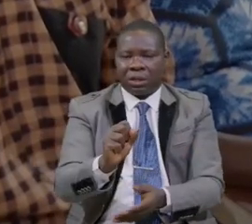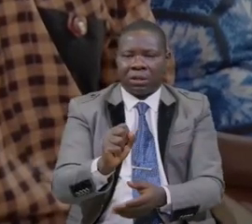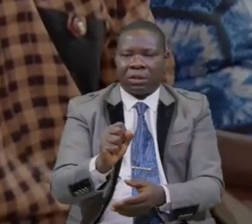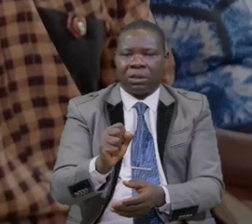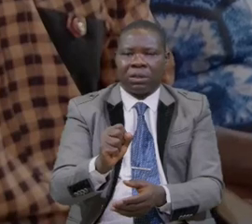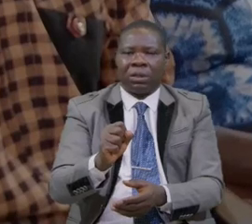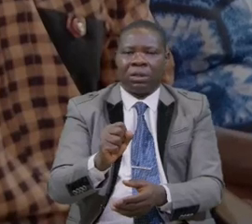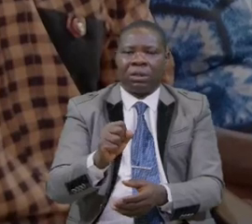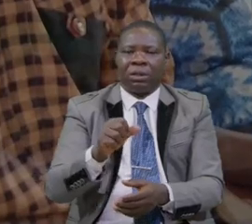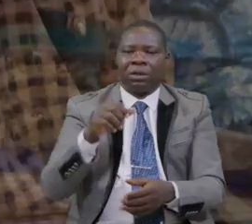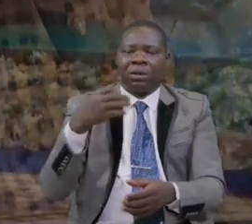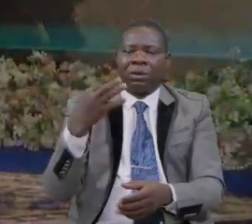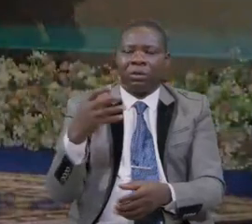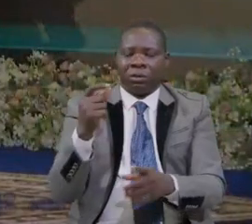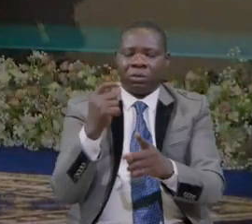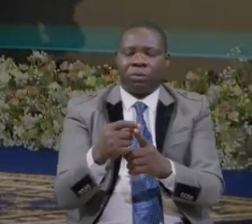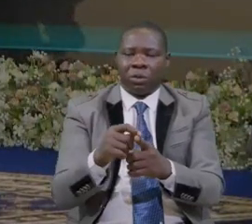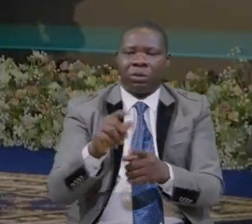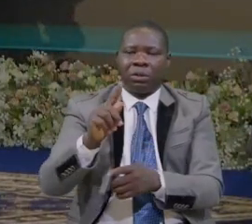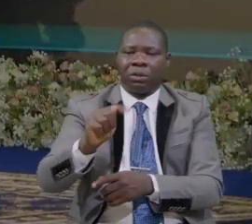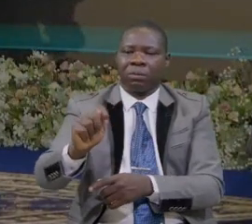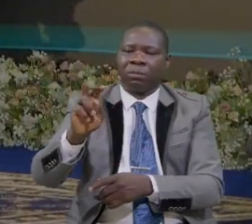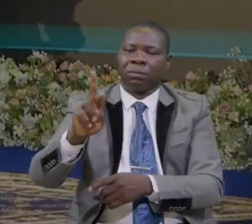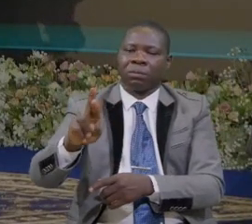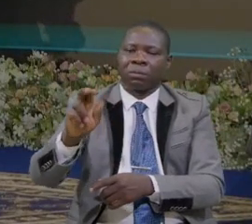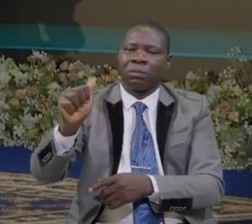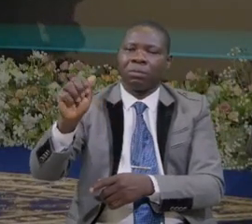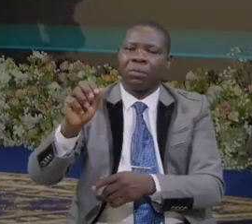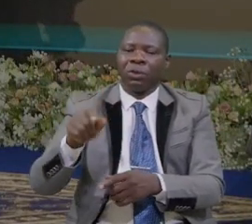du mot transformer.